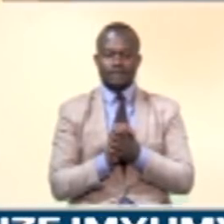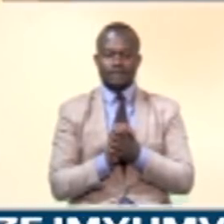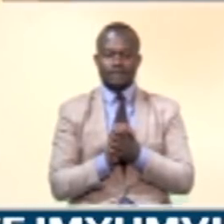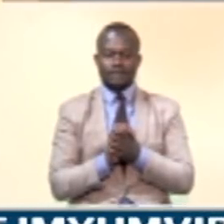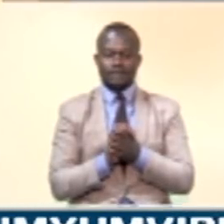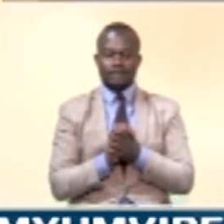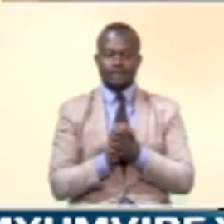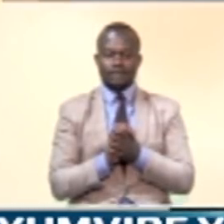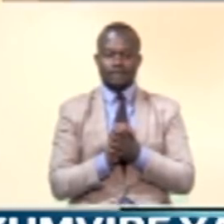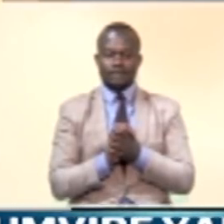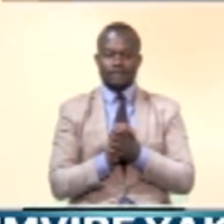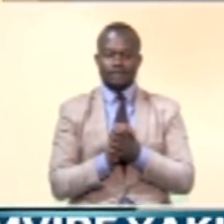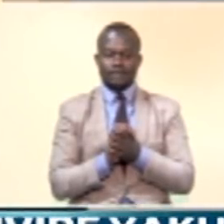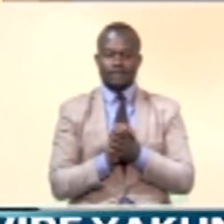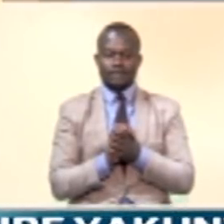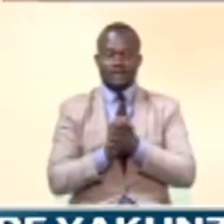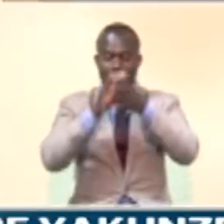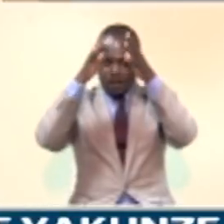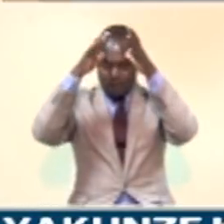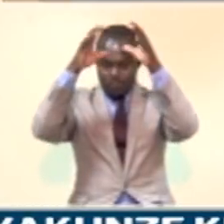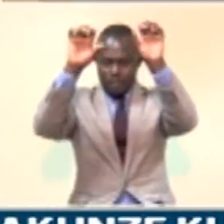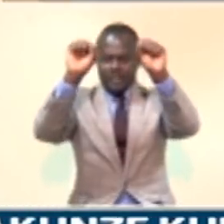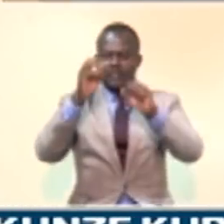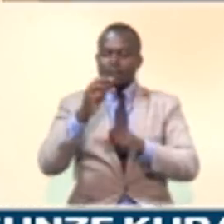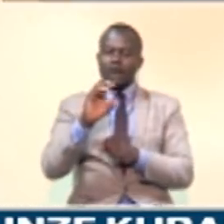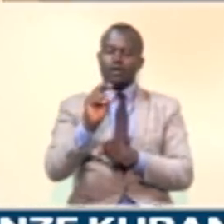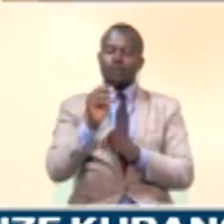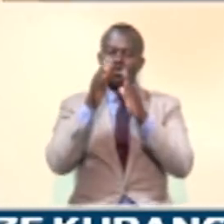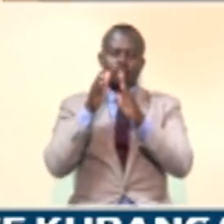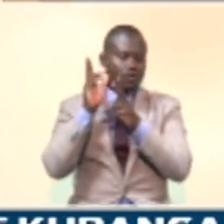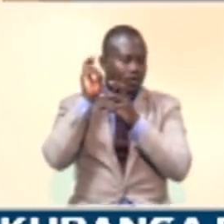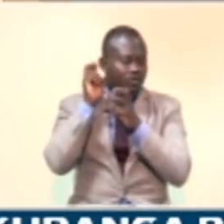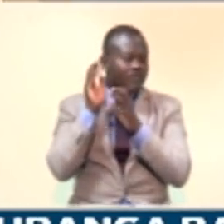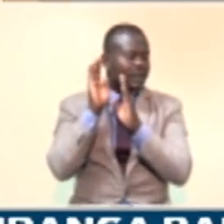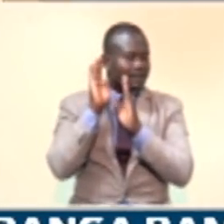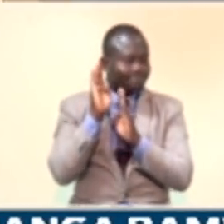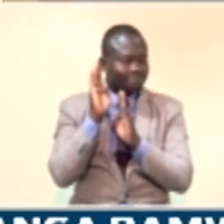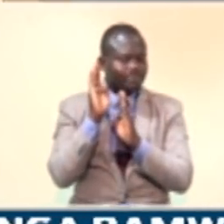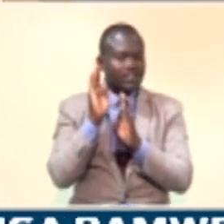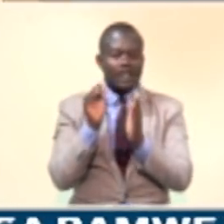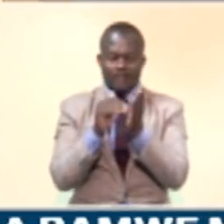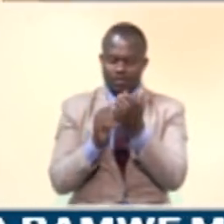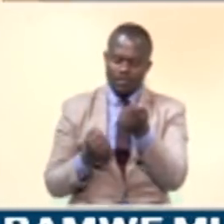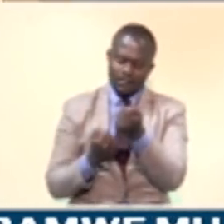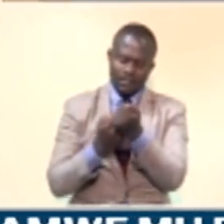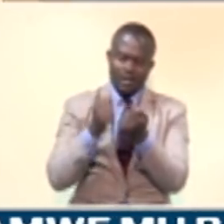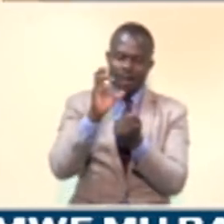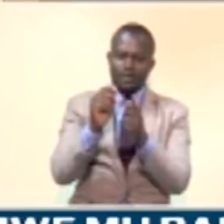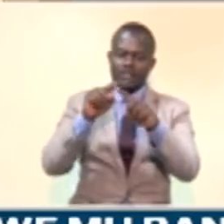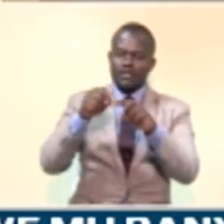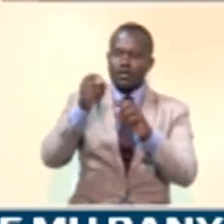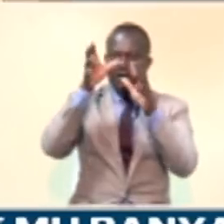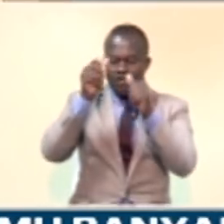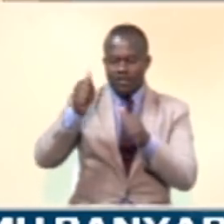who listens. Perezida Macron ni umuntu utega amatwi kandi yiyemeje gushyigikira Afurika bishingiye ku byo Afurika ubwayo